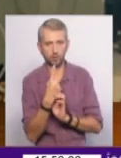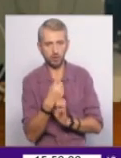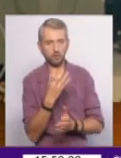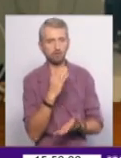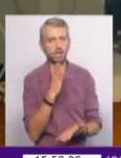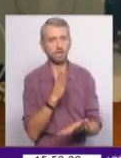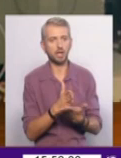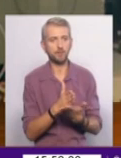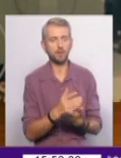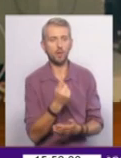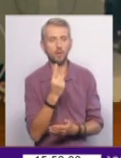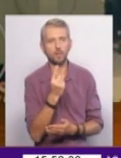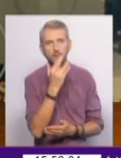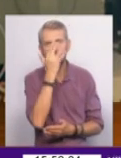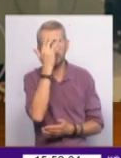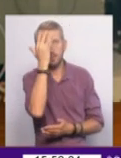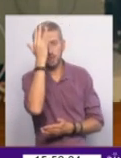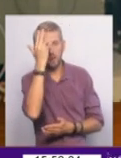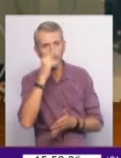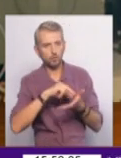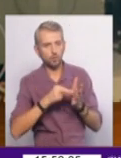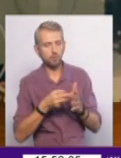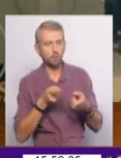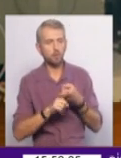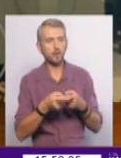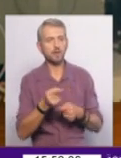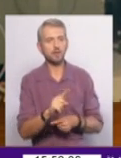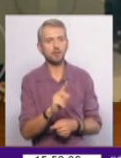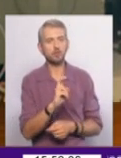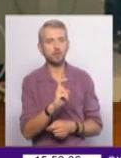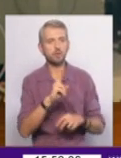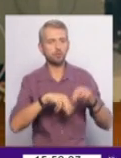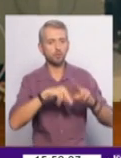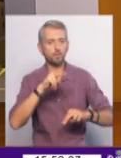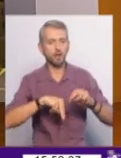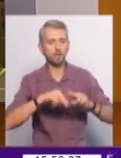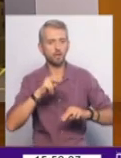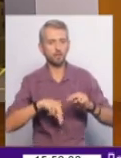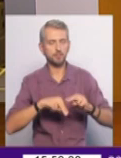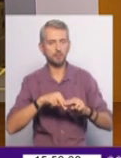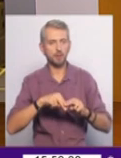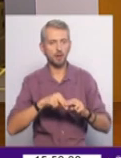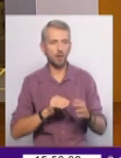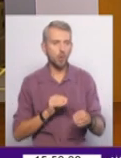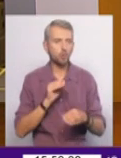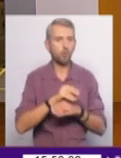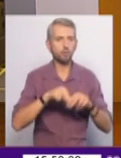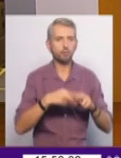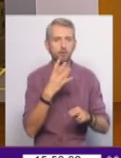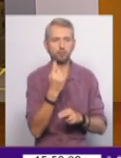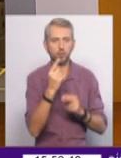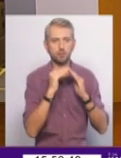ще одна задумка, яка пов'язана з тим, щоб збудувати або добудувати ще один корпус